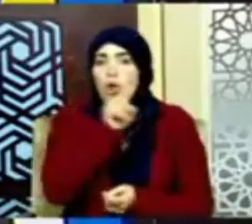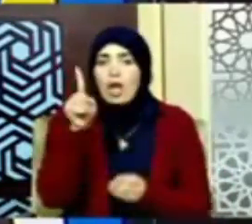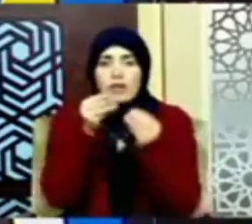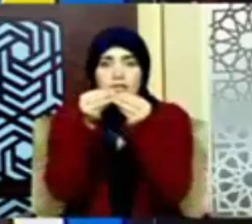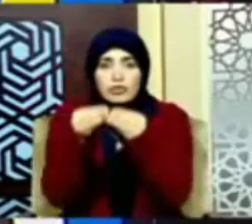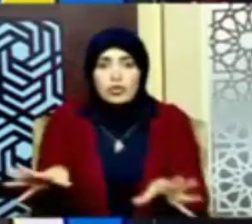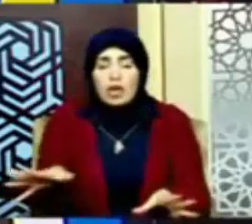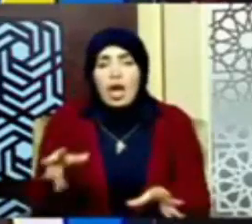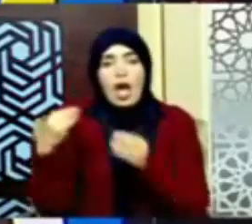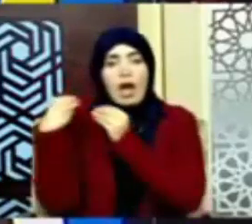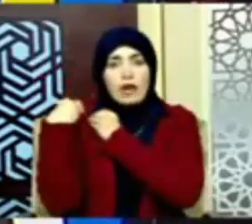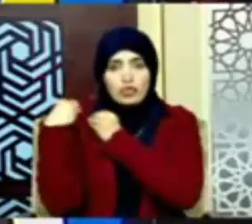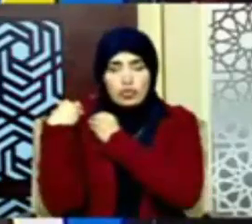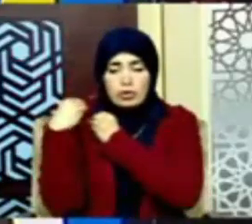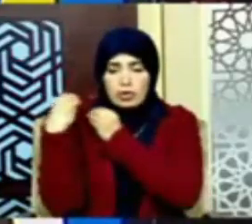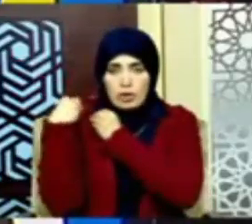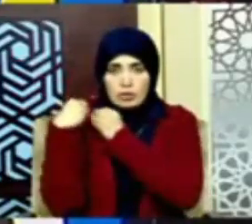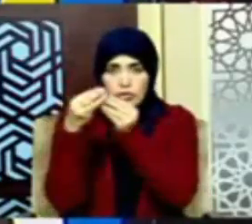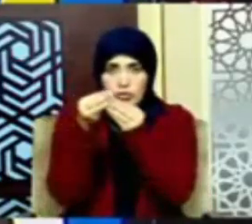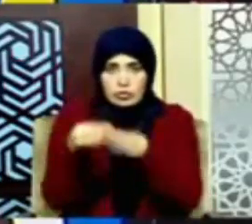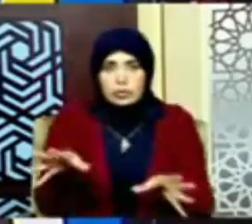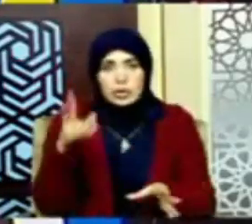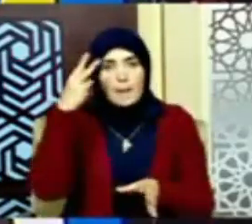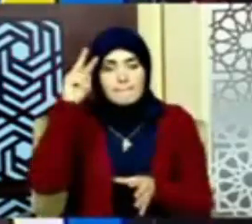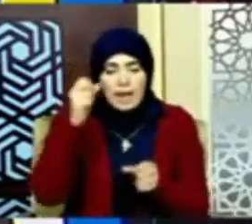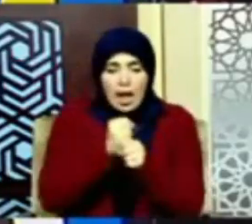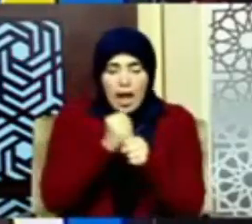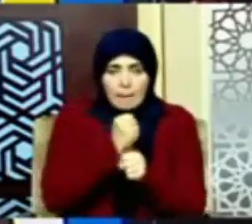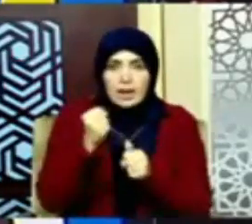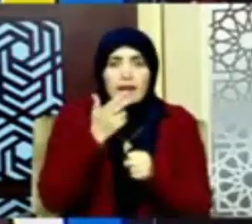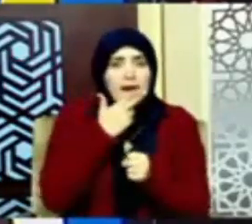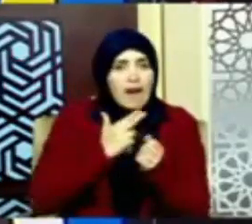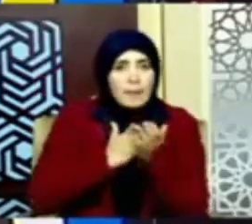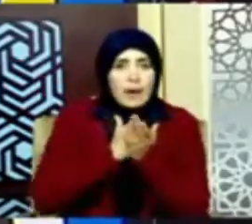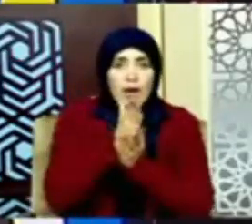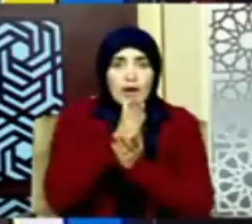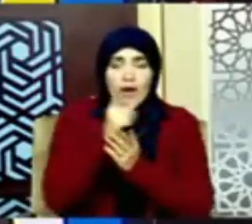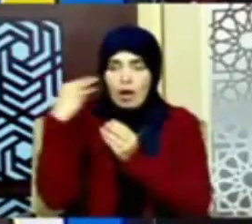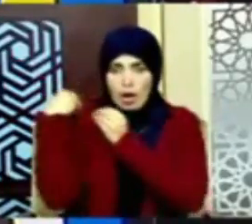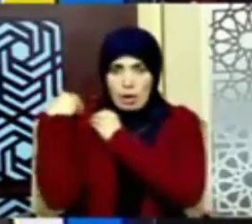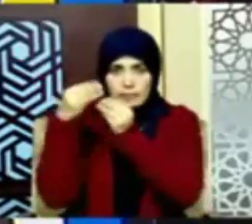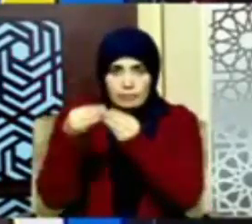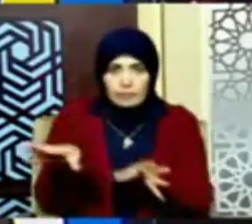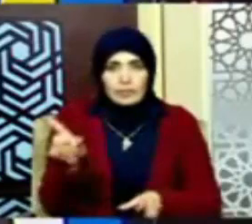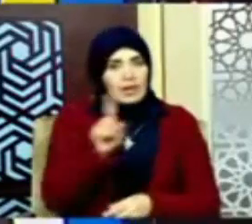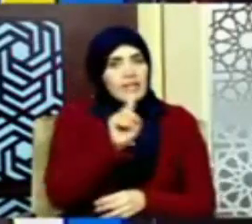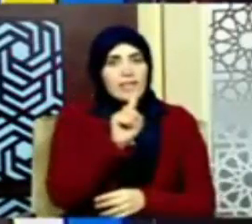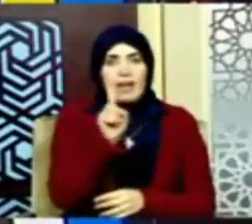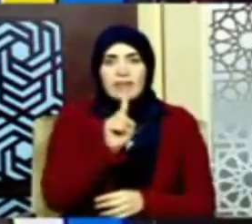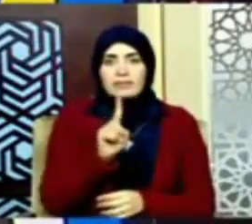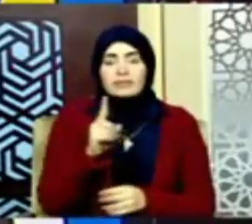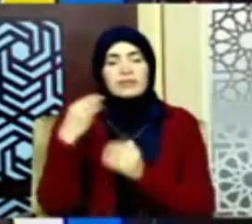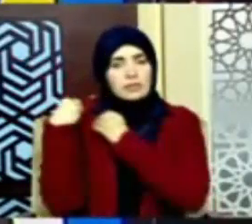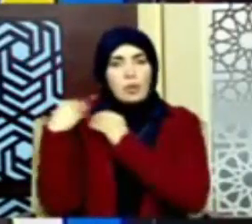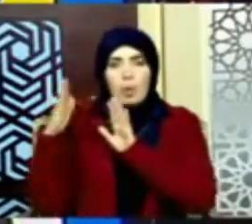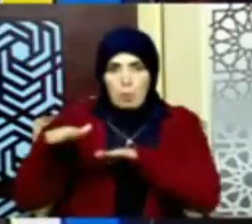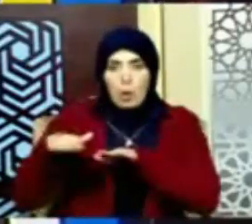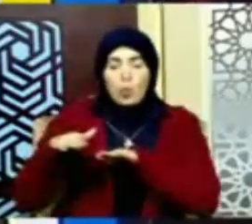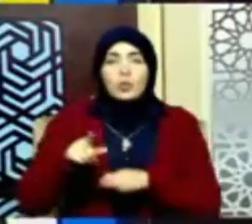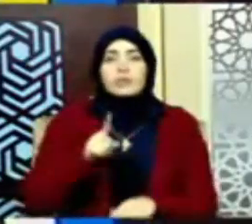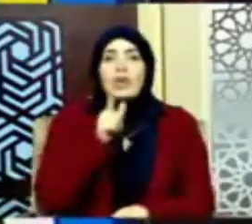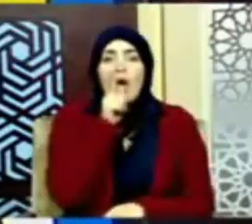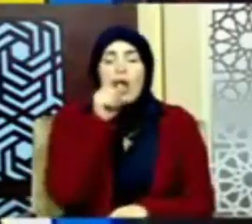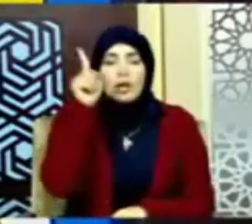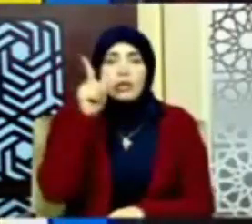عملا. ويقول نبينا صلى الله عليه وسلم: إن الله يحب إذا عمل أحدكم عملا أن يتقنه. فليس أي